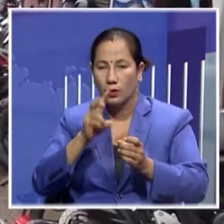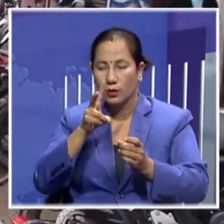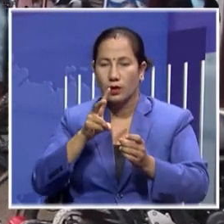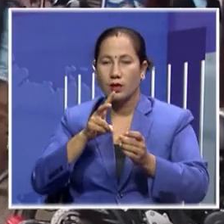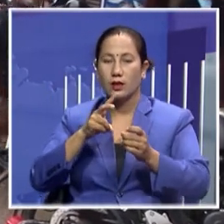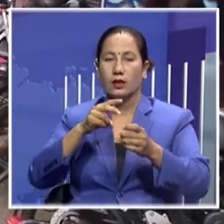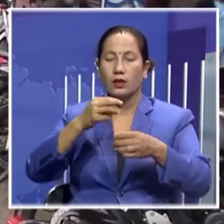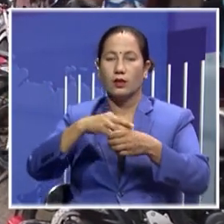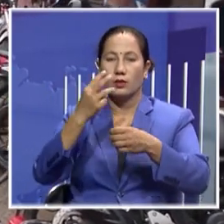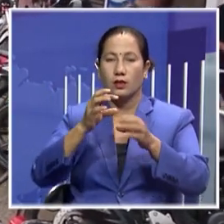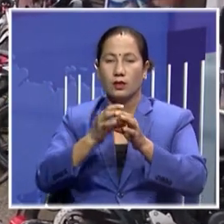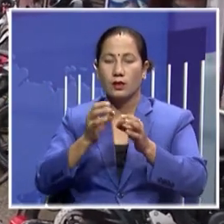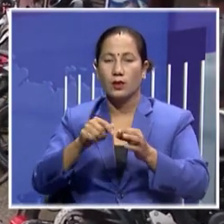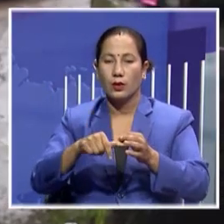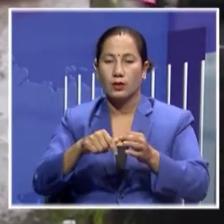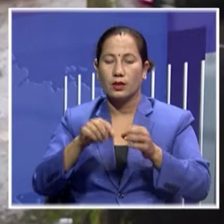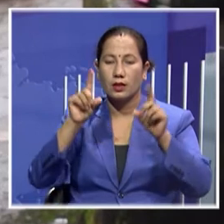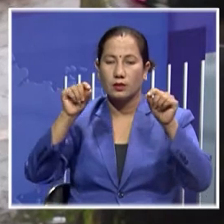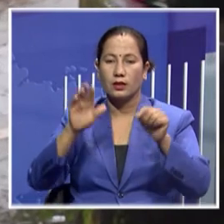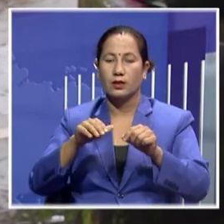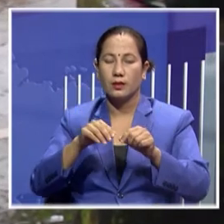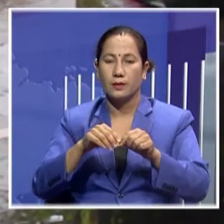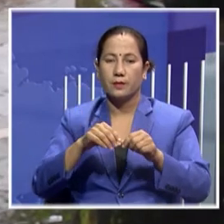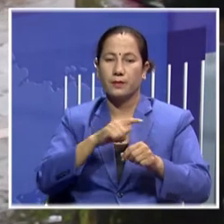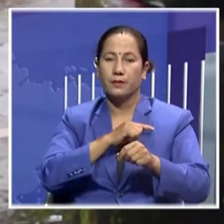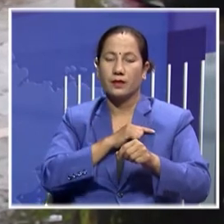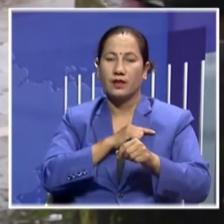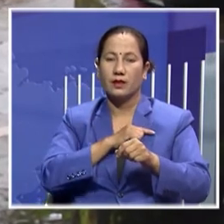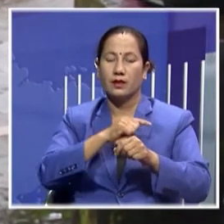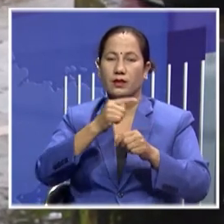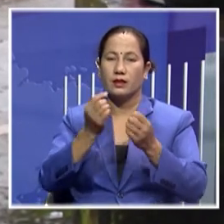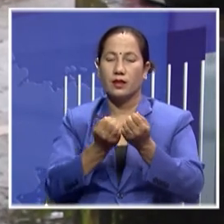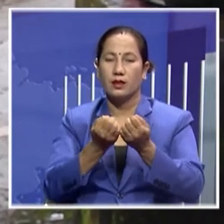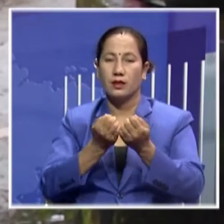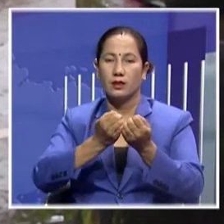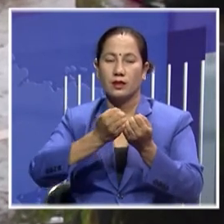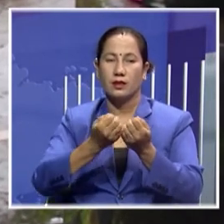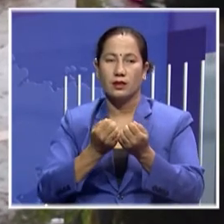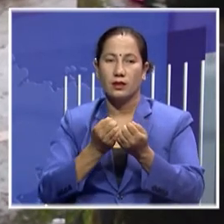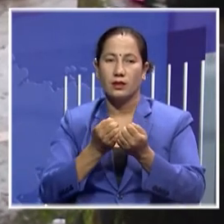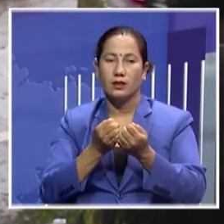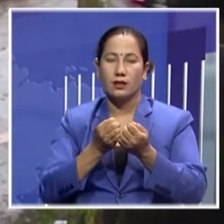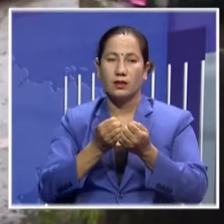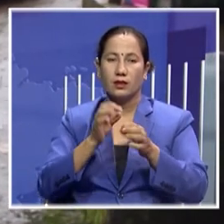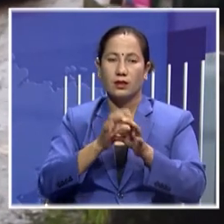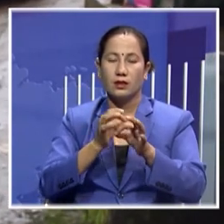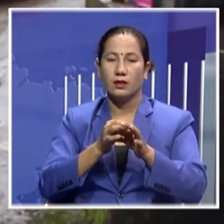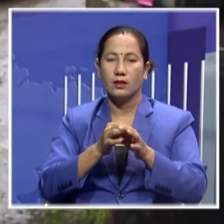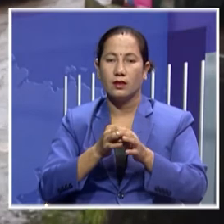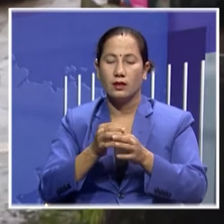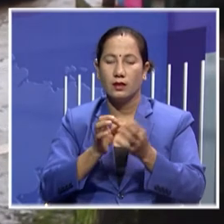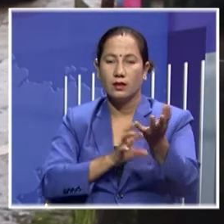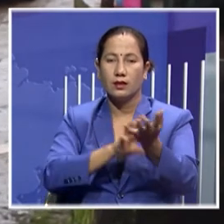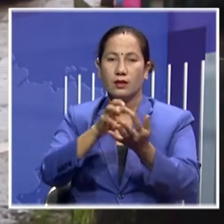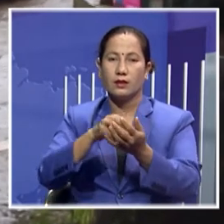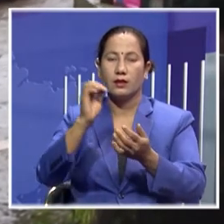हो, कसले गर्नुपर्ने यो चाहिँ गर्नुपर्ने आवश्यकता छ। प्राइभेट सार्वजनिक गाडीहरू व्यवस्थित तरिकाले पार्किङ हुन